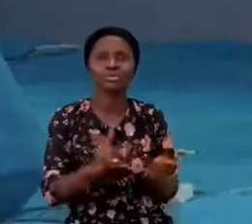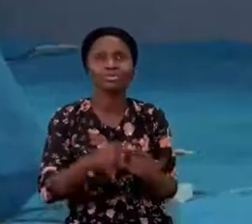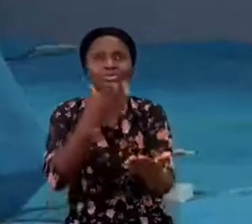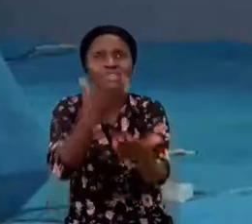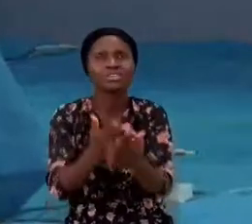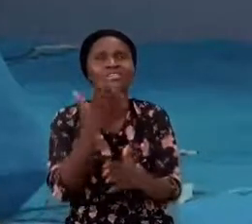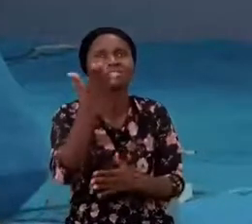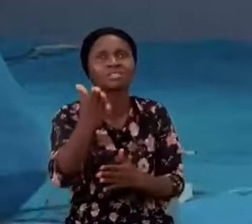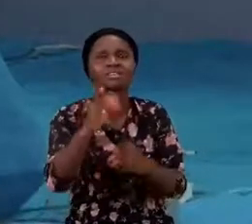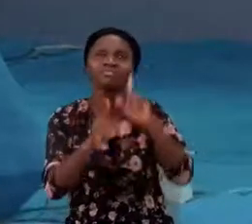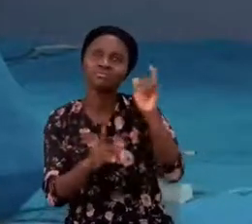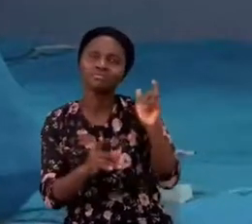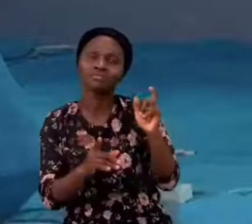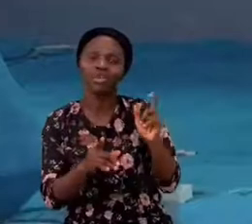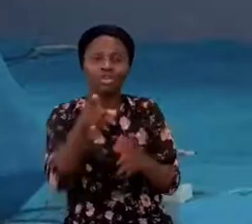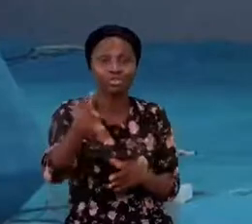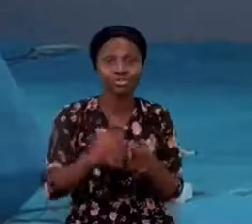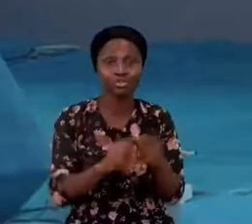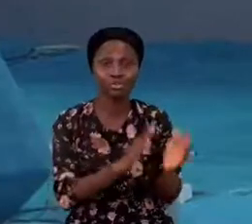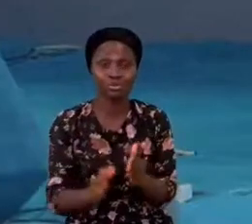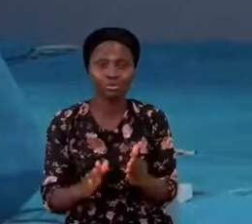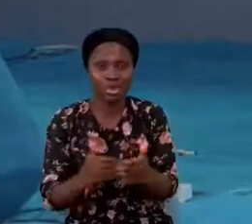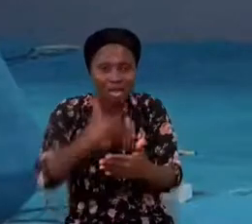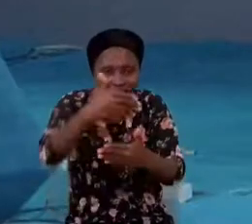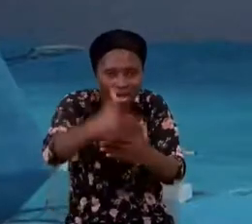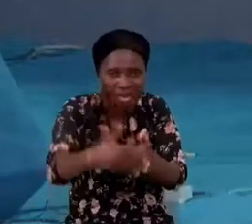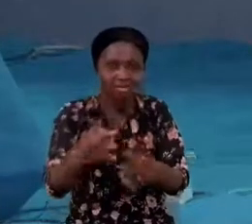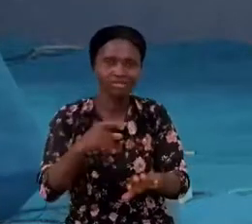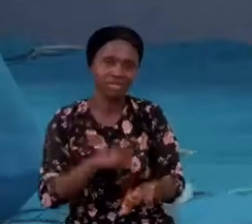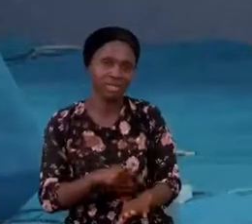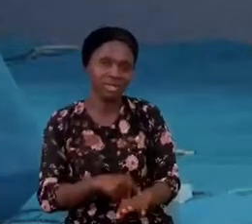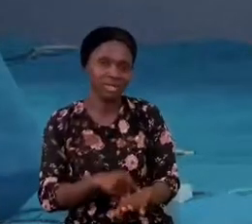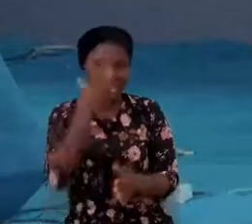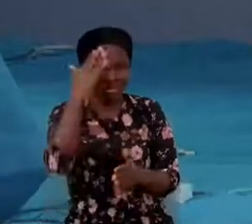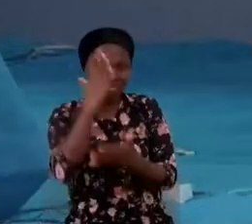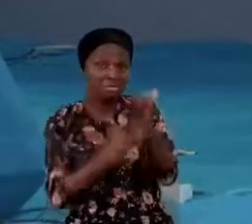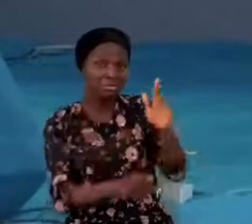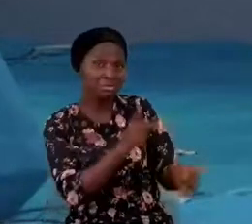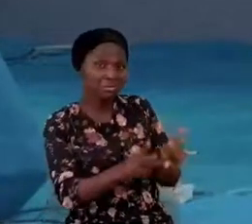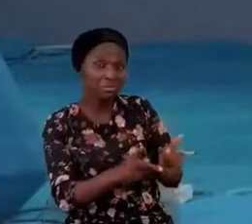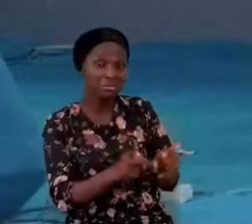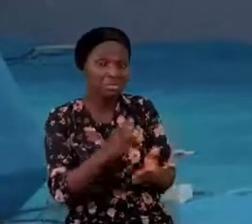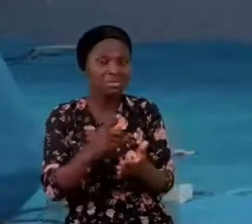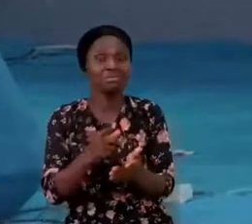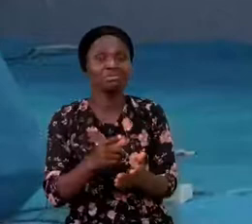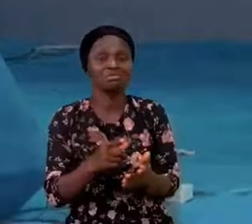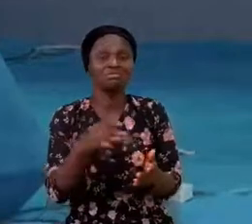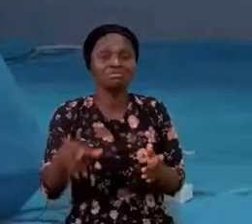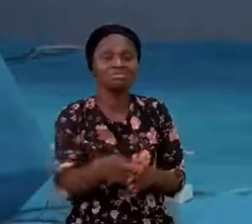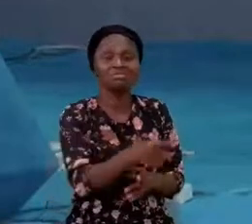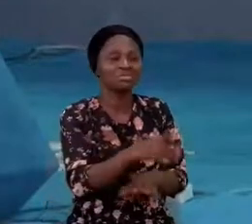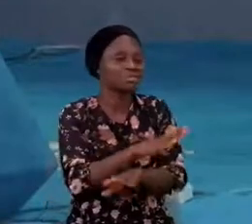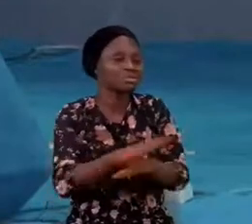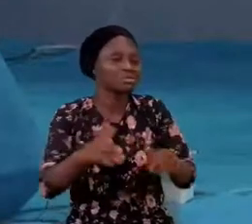ils vivent au jour le jour, sans préparation, pas de formation, de quoi que ce soit. Le jour vient et ils sont